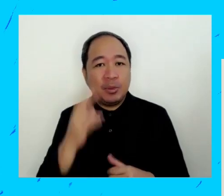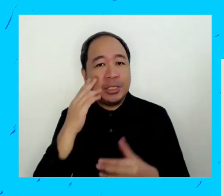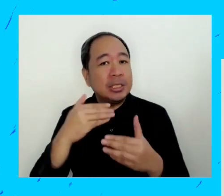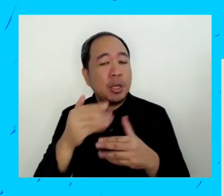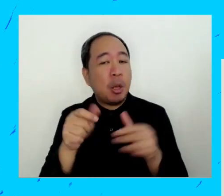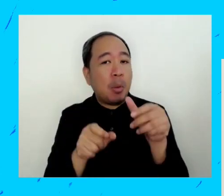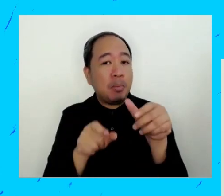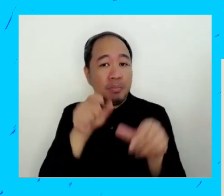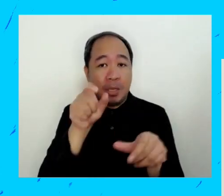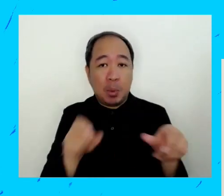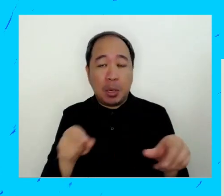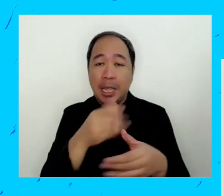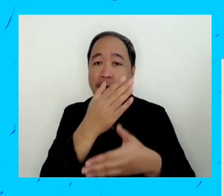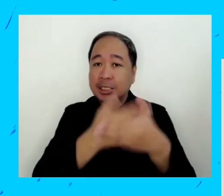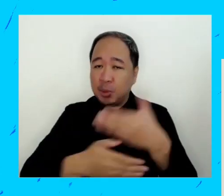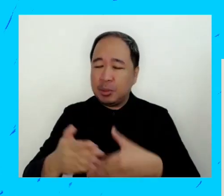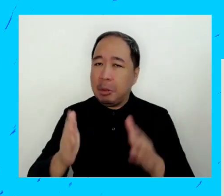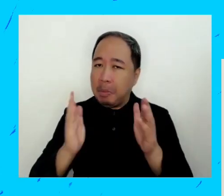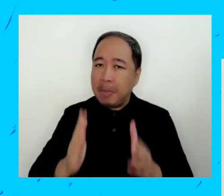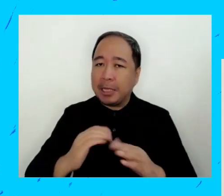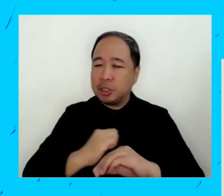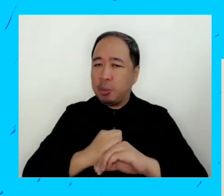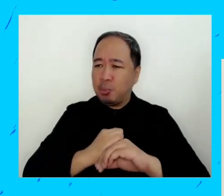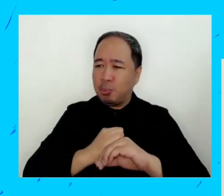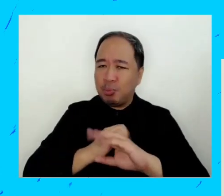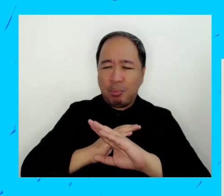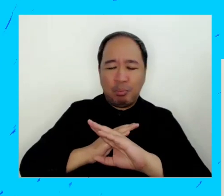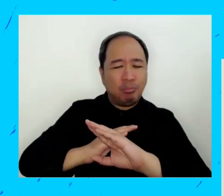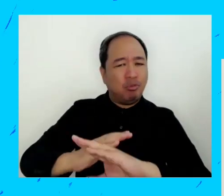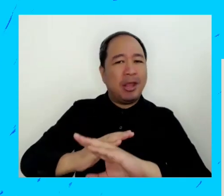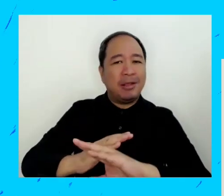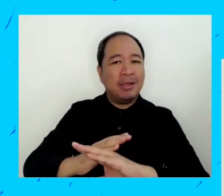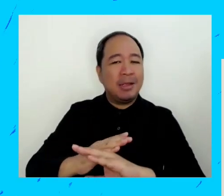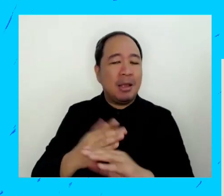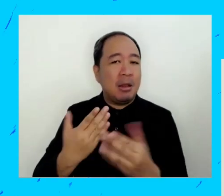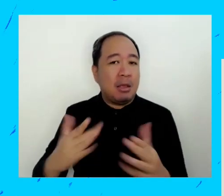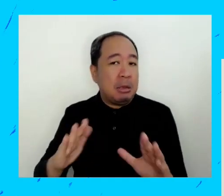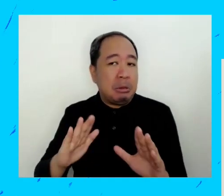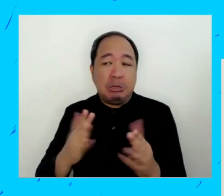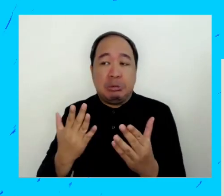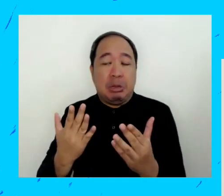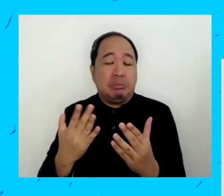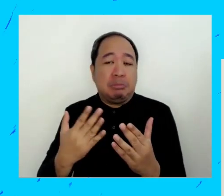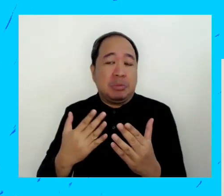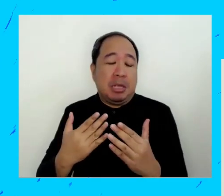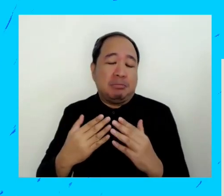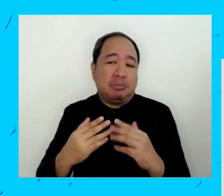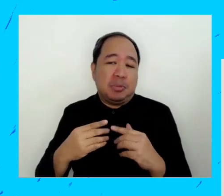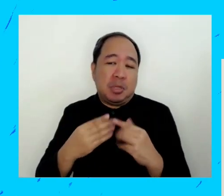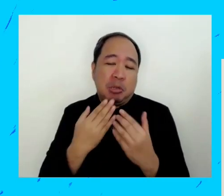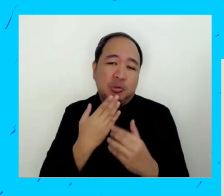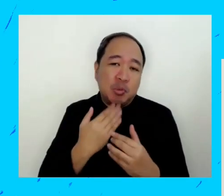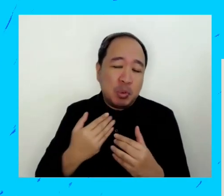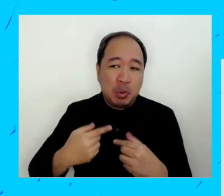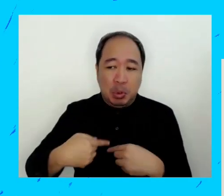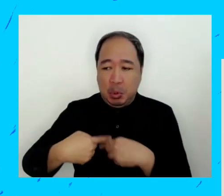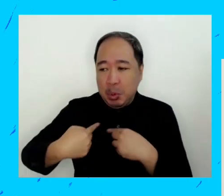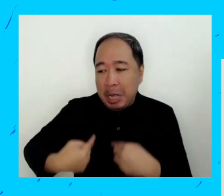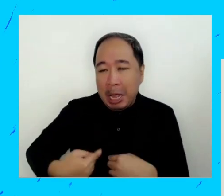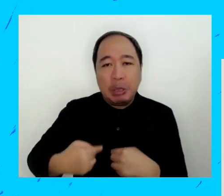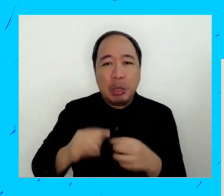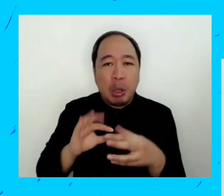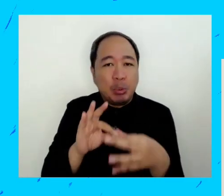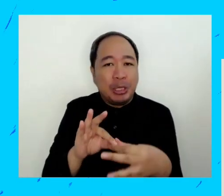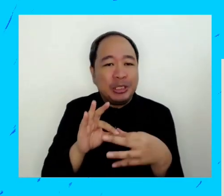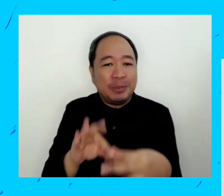Les handicapés devraient être protégés des relations romantiques. La troisième, c'est les